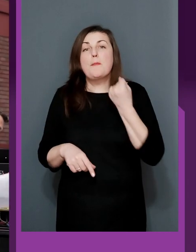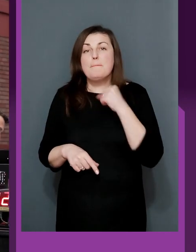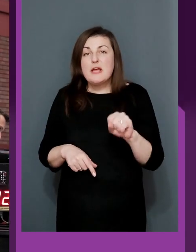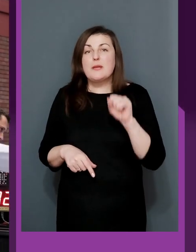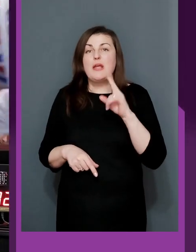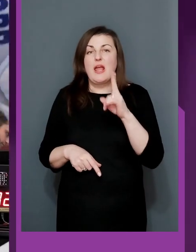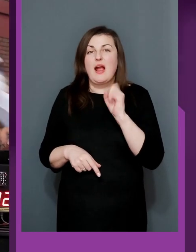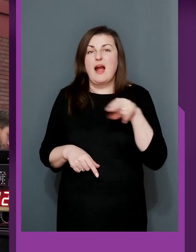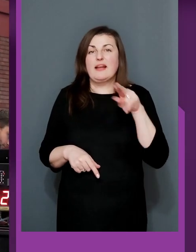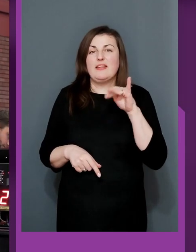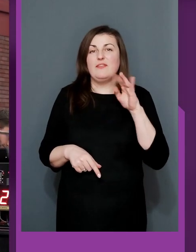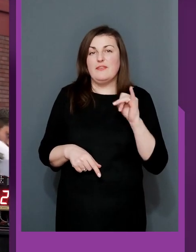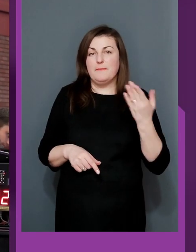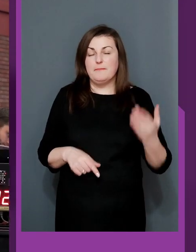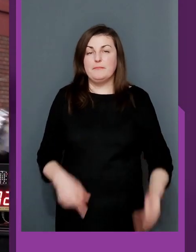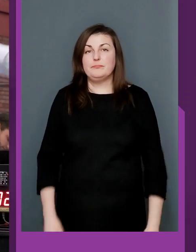переміг і у